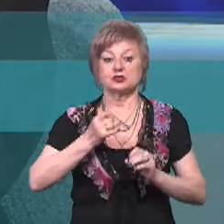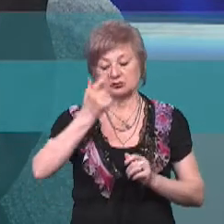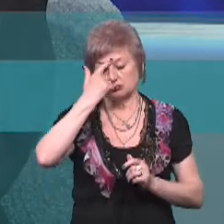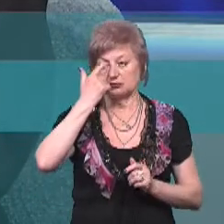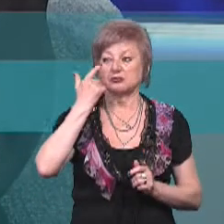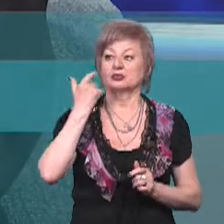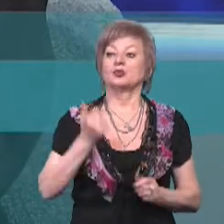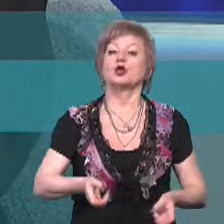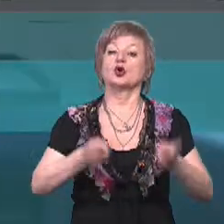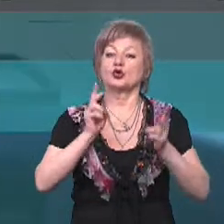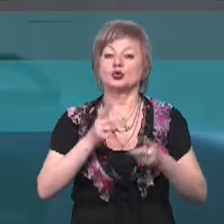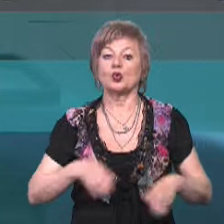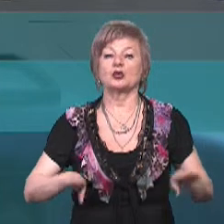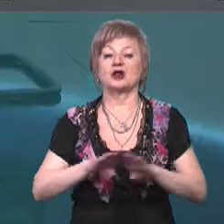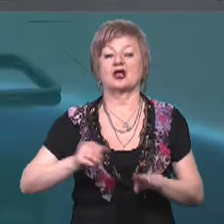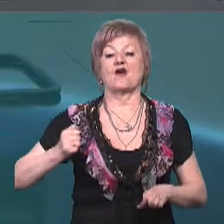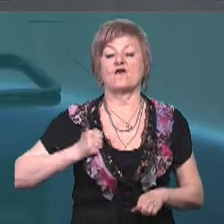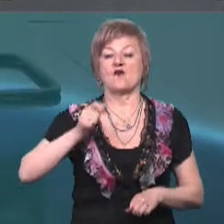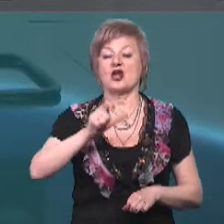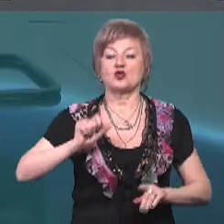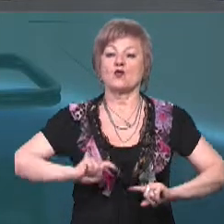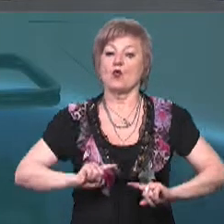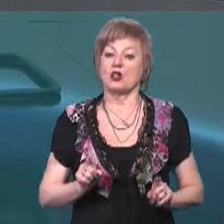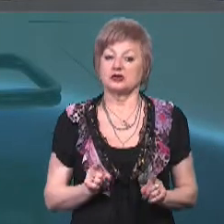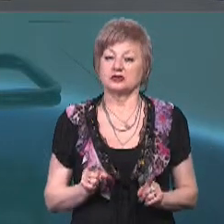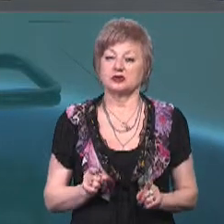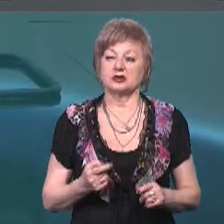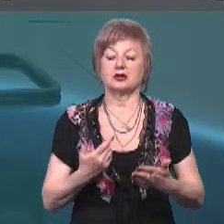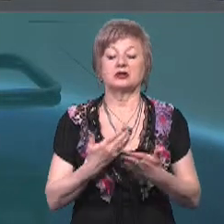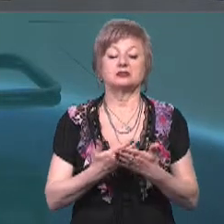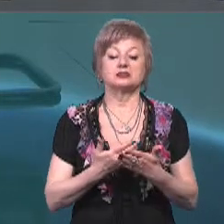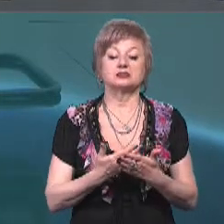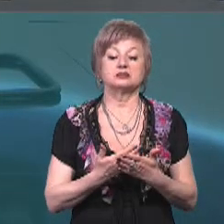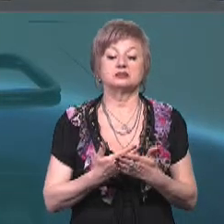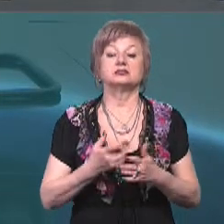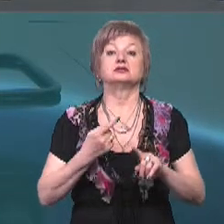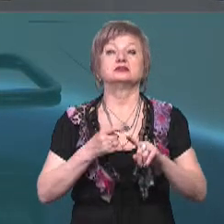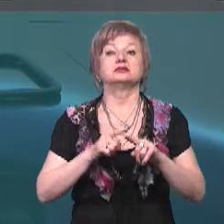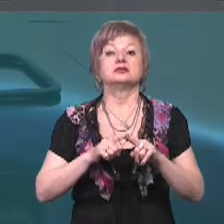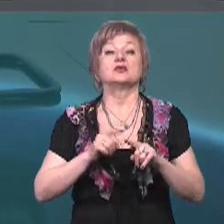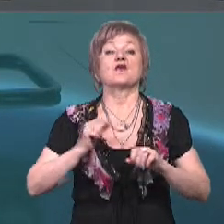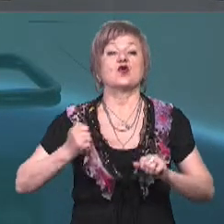інформацію, все ж таки, хто такі військовополонені. Згідно з 4 статтею Женевської конвенції про поводження з